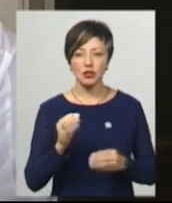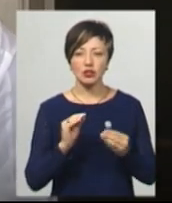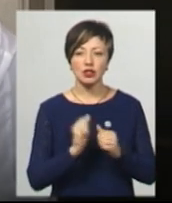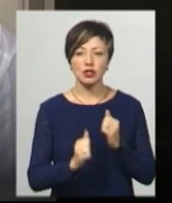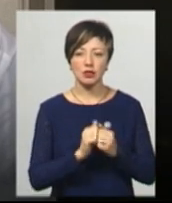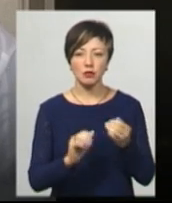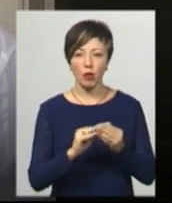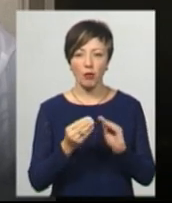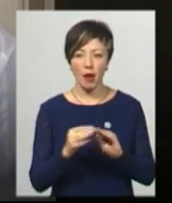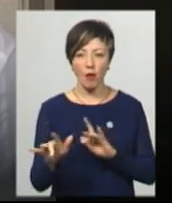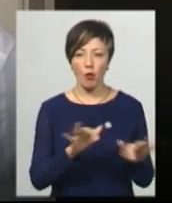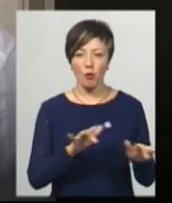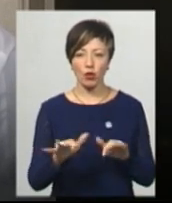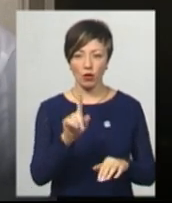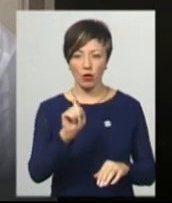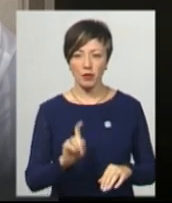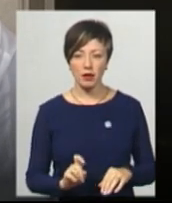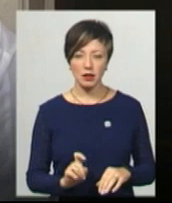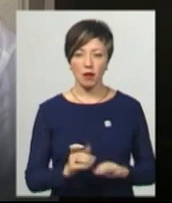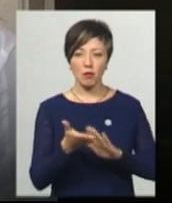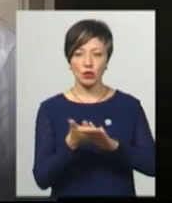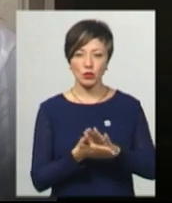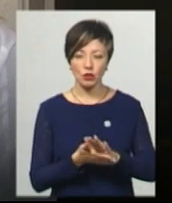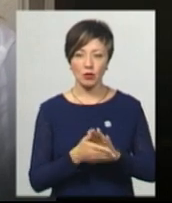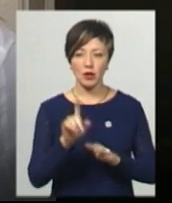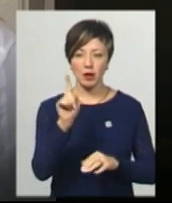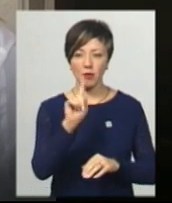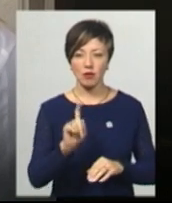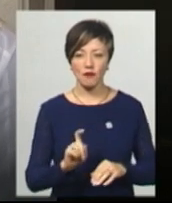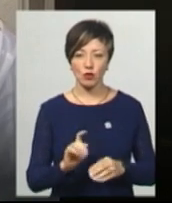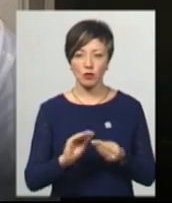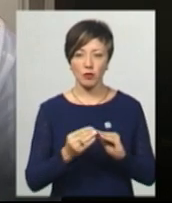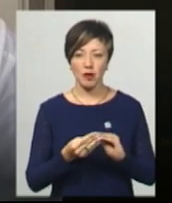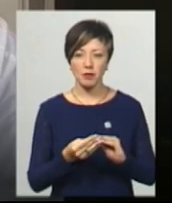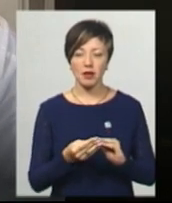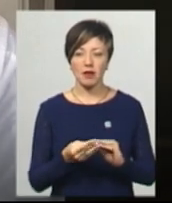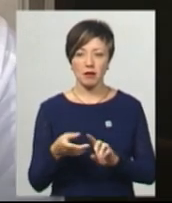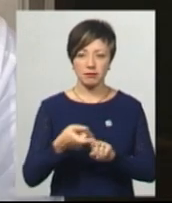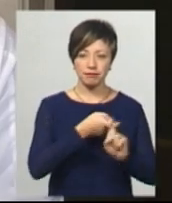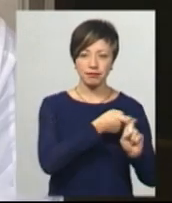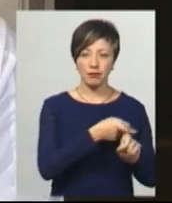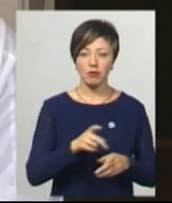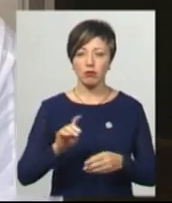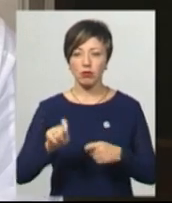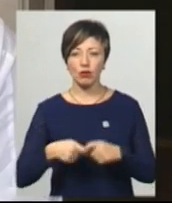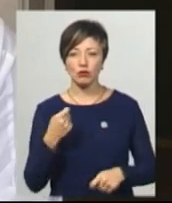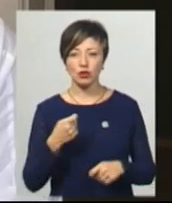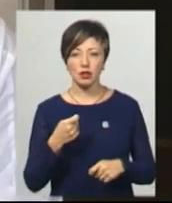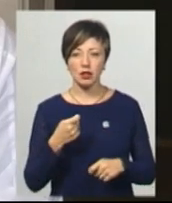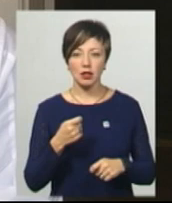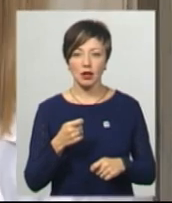проблеми опорно-рухового апарату – це плоскоступі, сколіози, які вже несуть за собою порушення функції